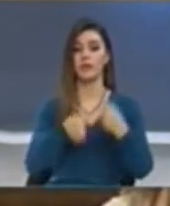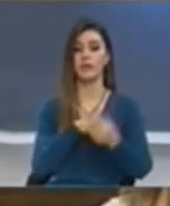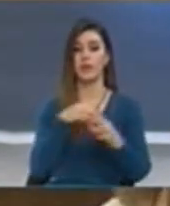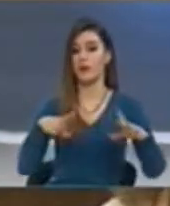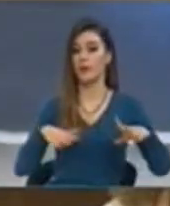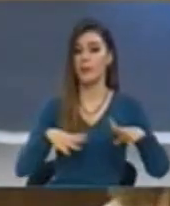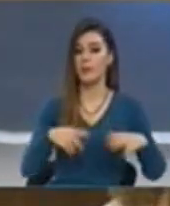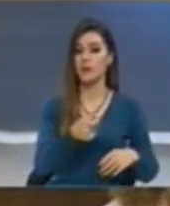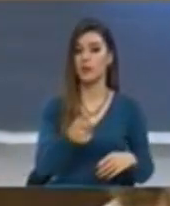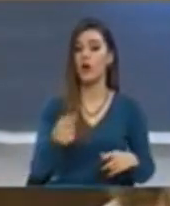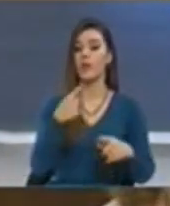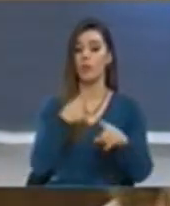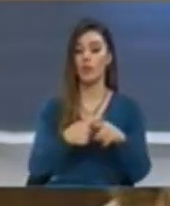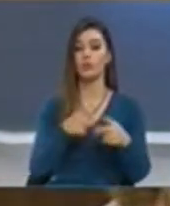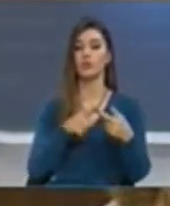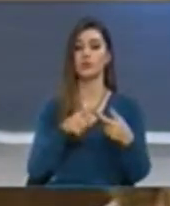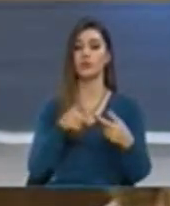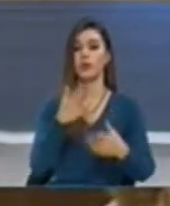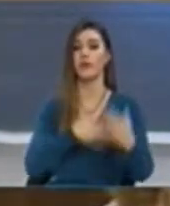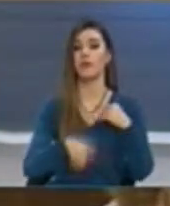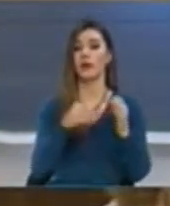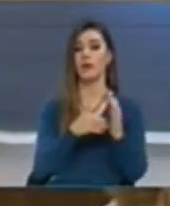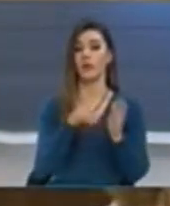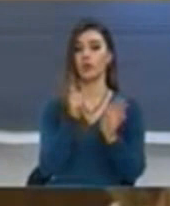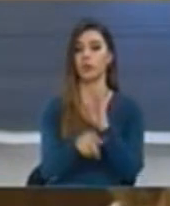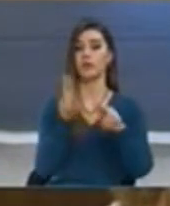pensionet invalidore të fillon të implementohen shumë shpejt.